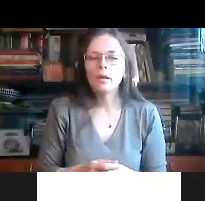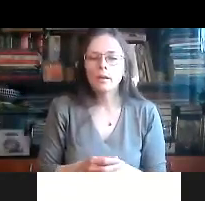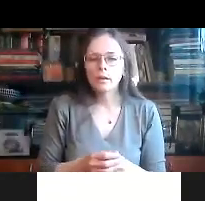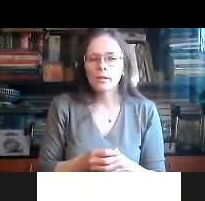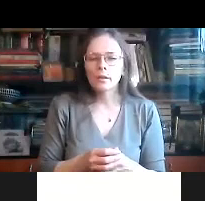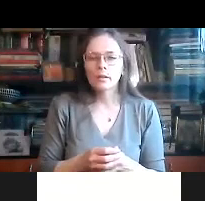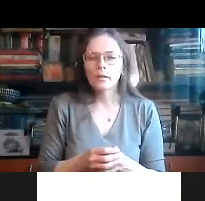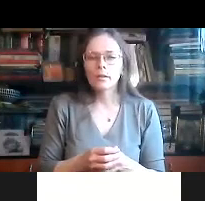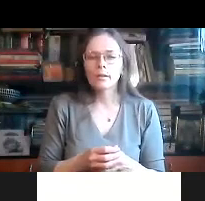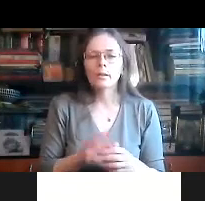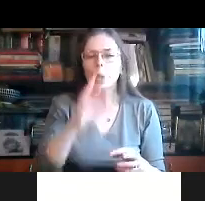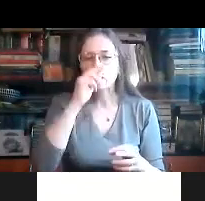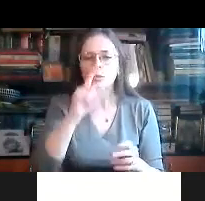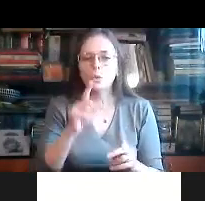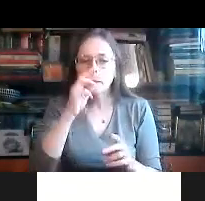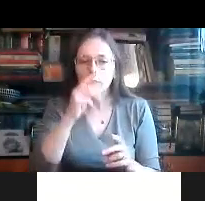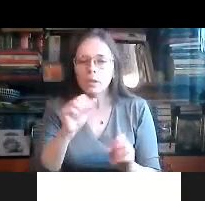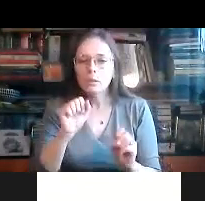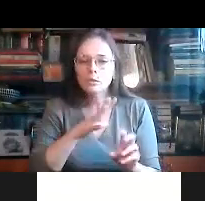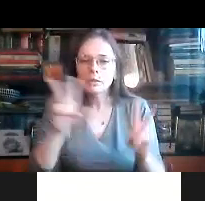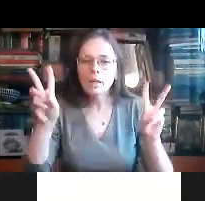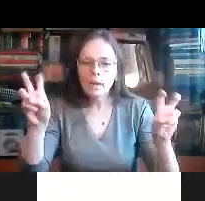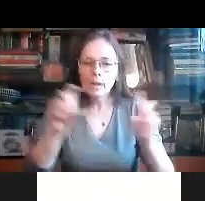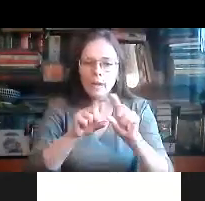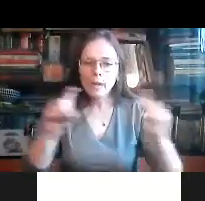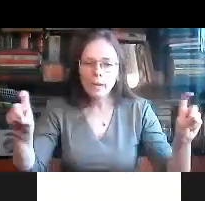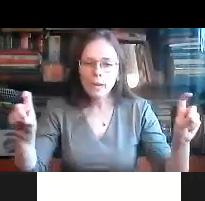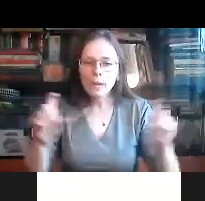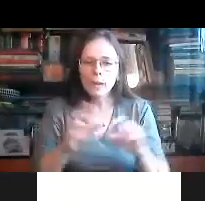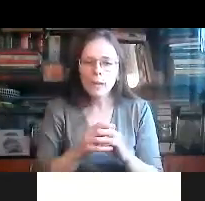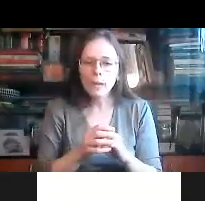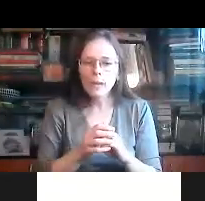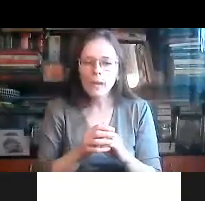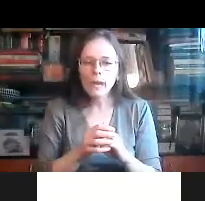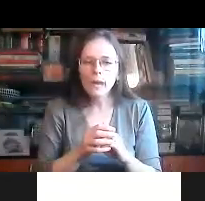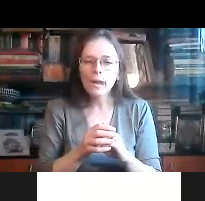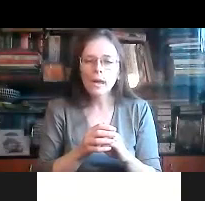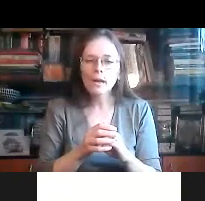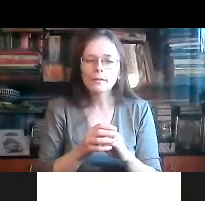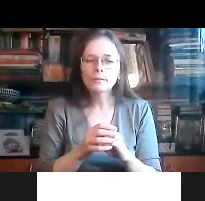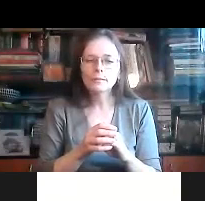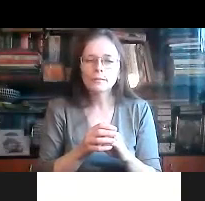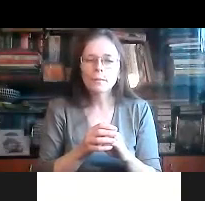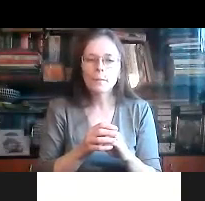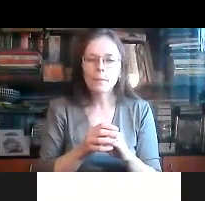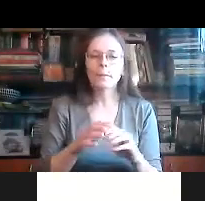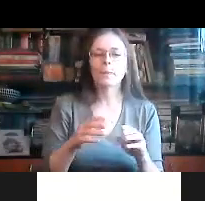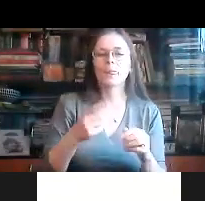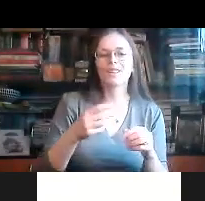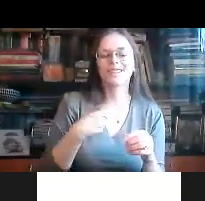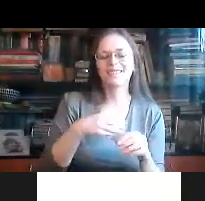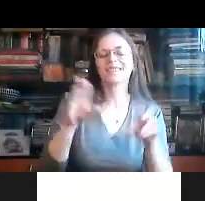просто говорю название. Да. Не вот. Протоптанный путь. Это я для Эммы повторяю, да?